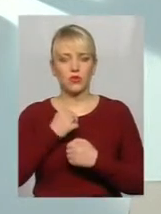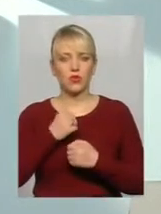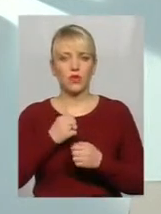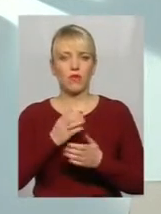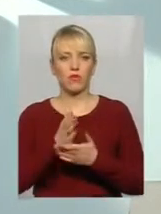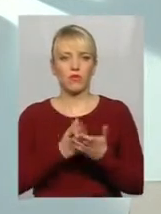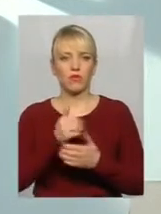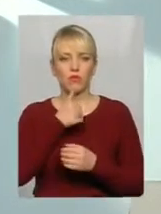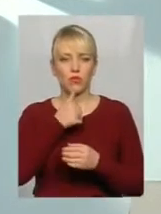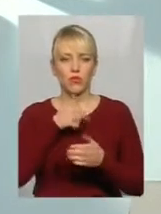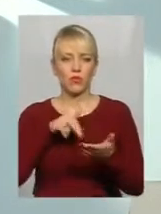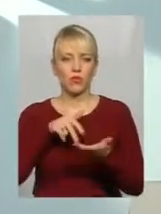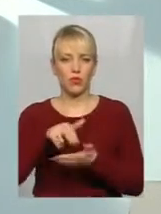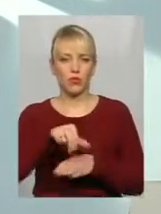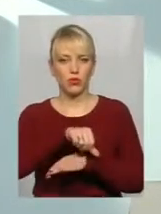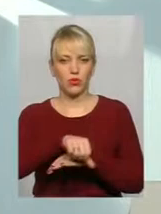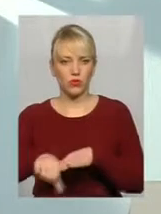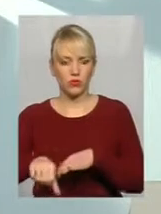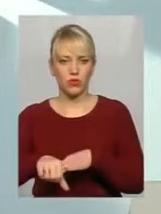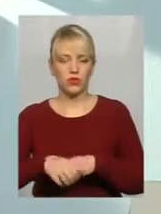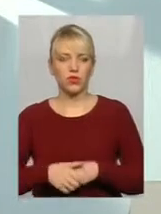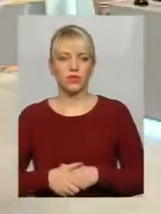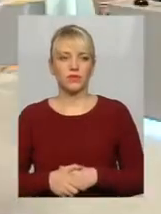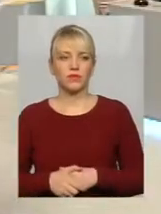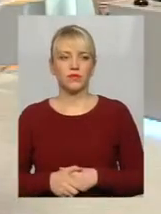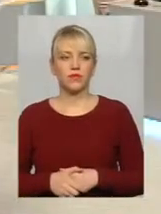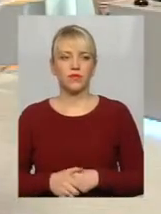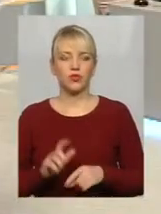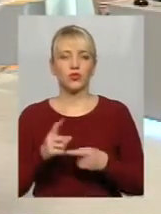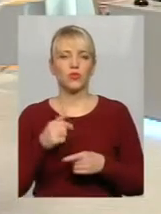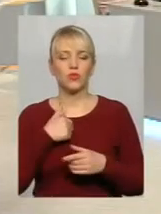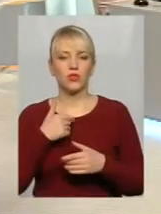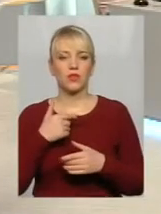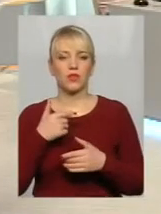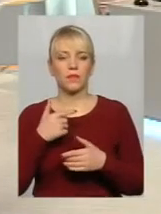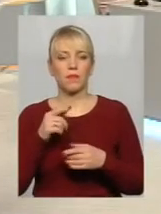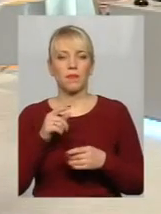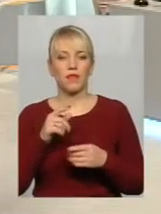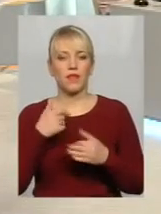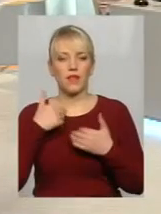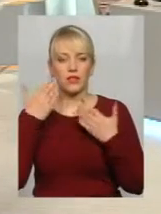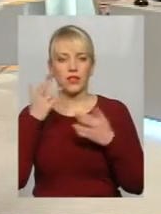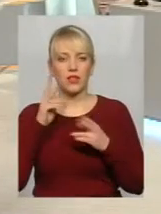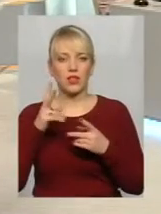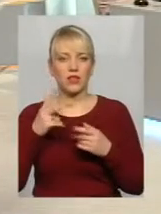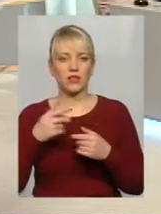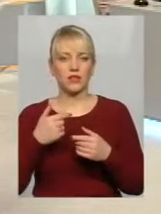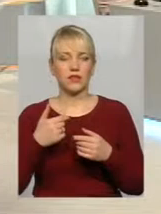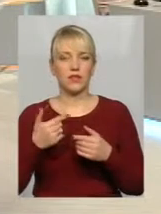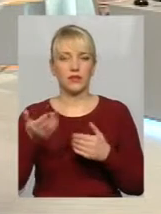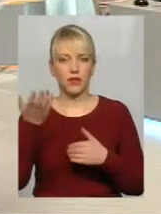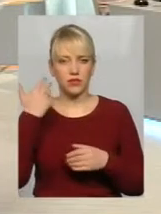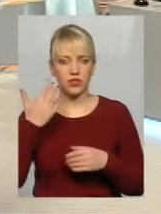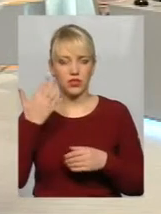пробує перетнути кордон, то... Я чому заявляю? Раніше не знаю, як зараз, ви зараз це можу сказати.